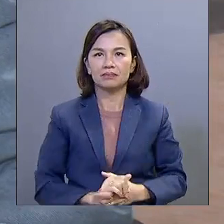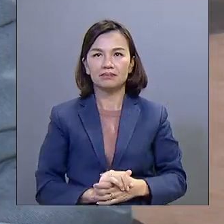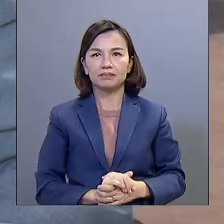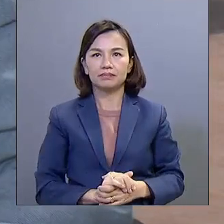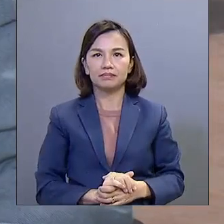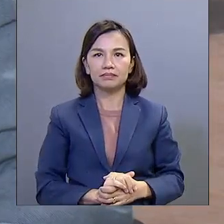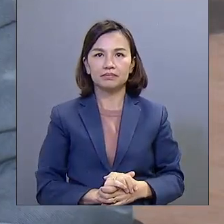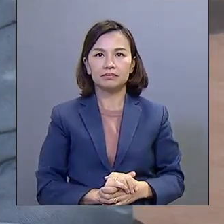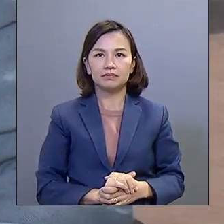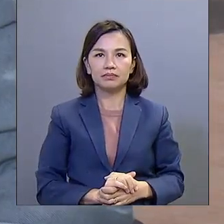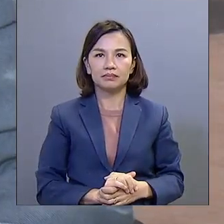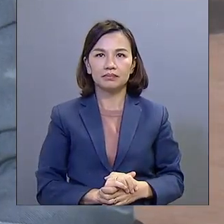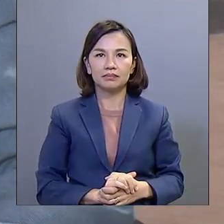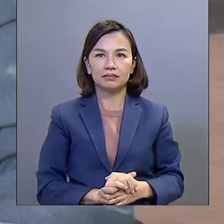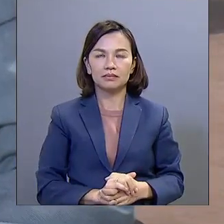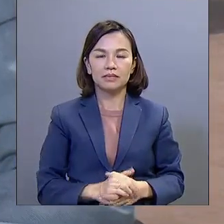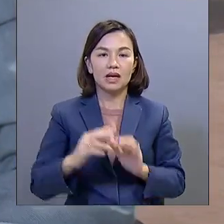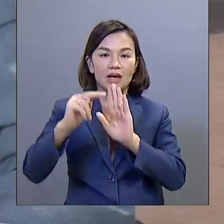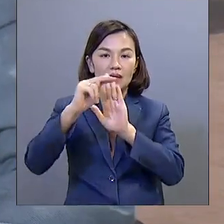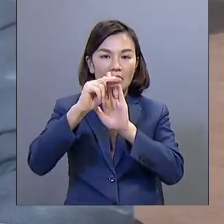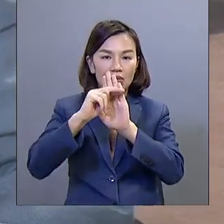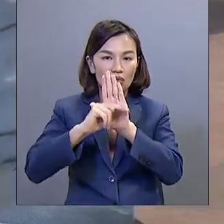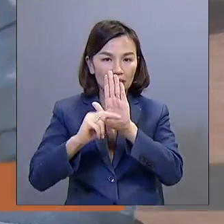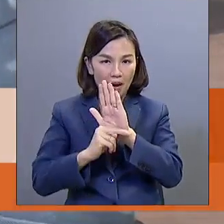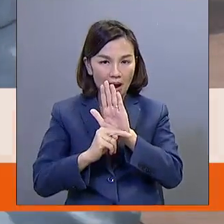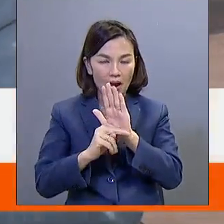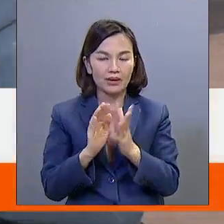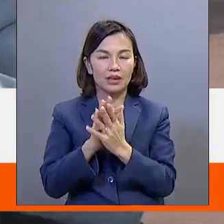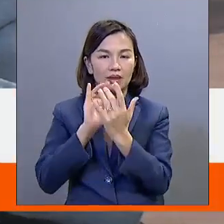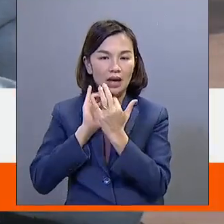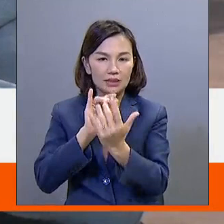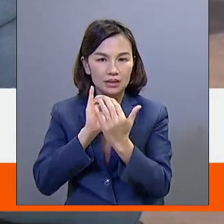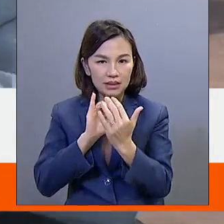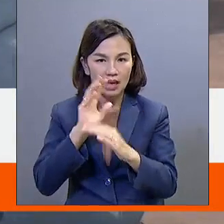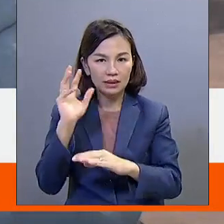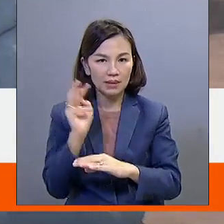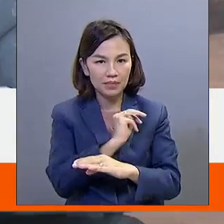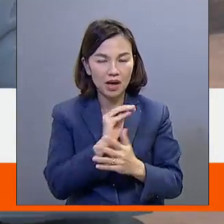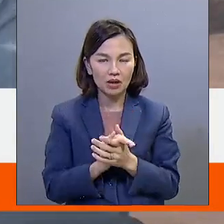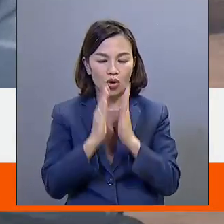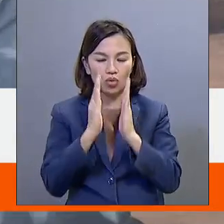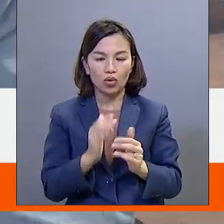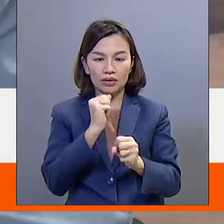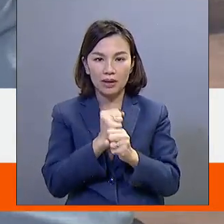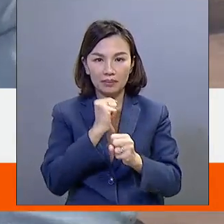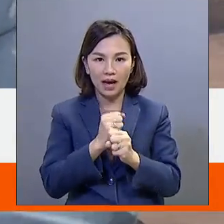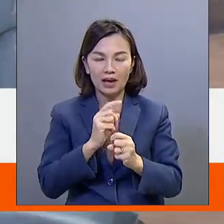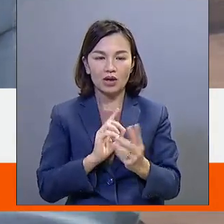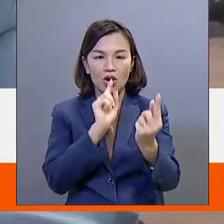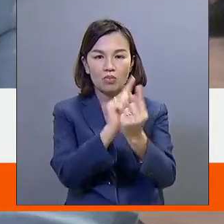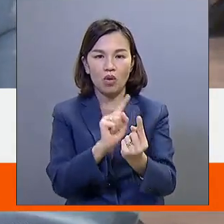ถ้าสู้ด้วยเรื่องของนโยบายด้วยการสื่อสารทางการเมืองสู้ด้วยบุคลากรที่เข้าหาพี่น้องประชาชน